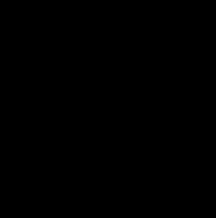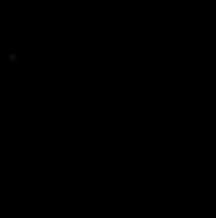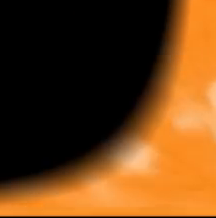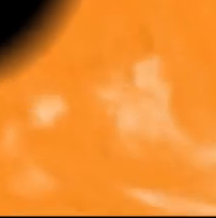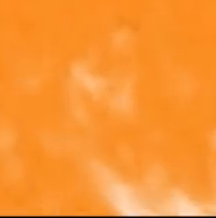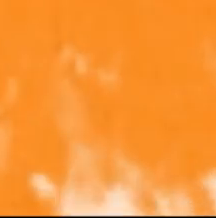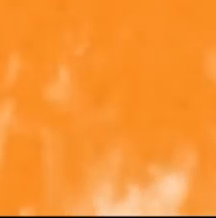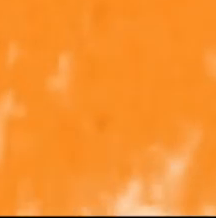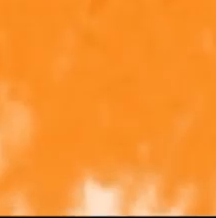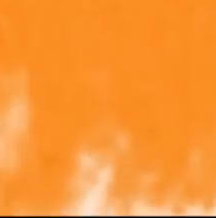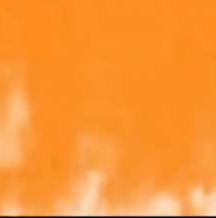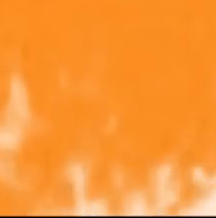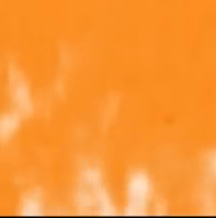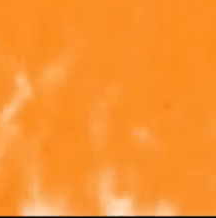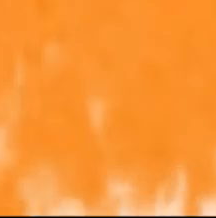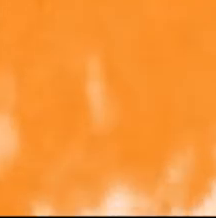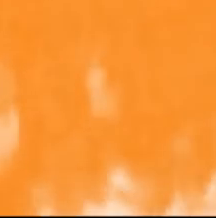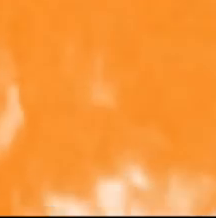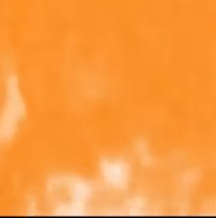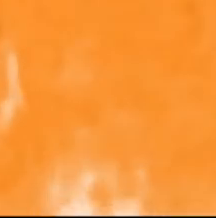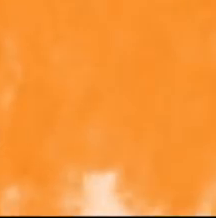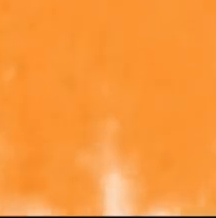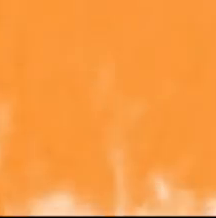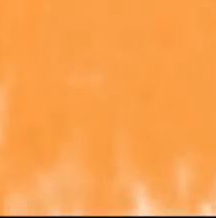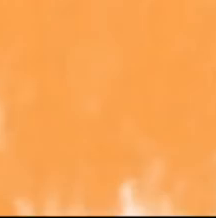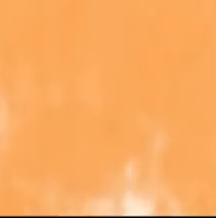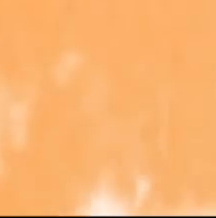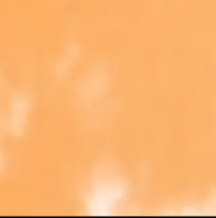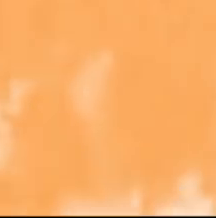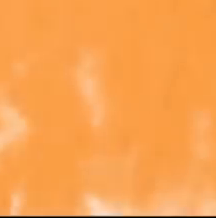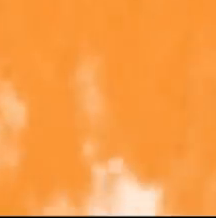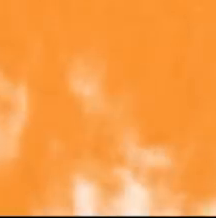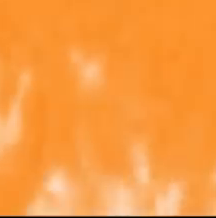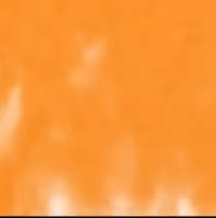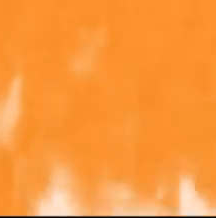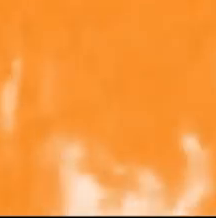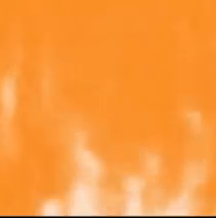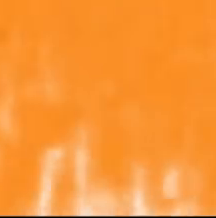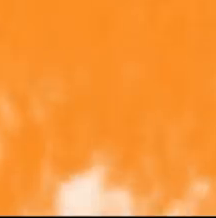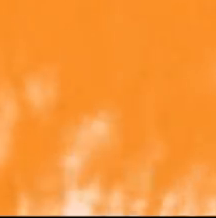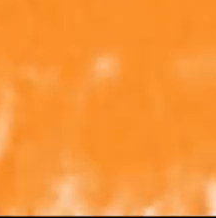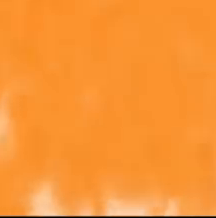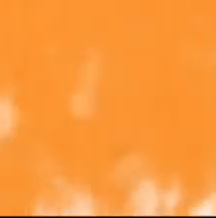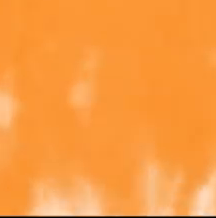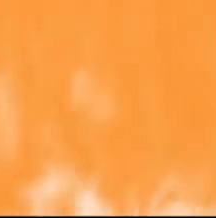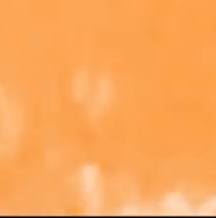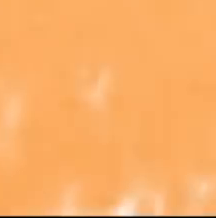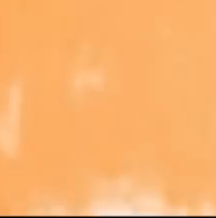ስላሴ መታመኛዬ አምላኬ